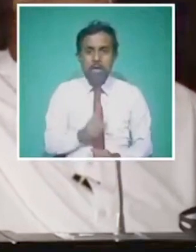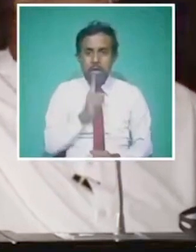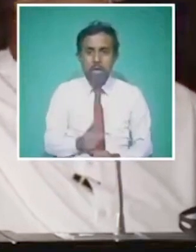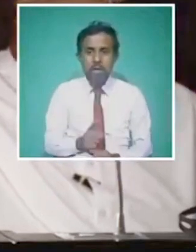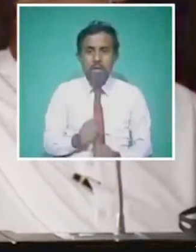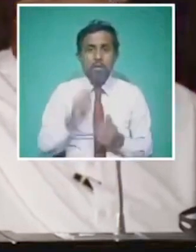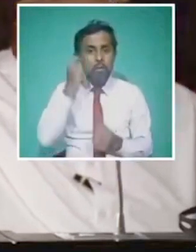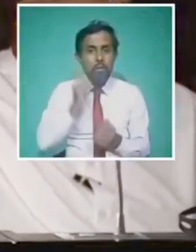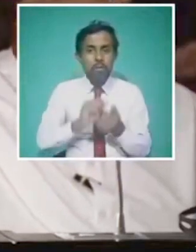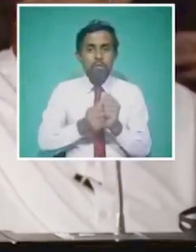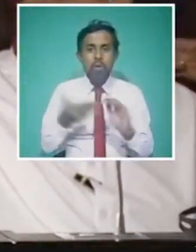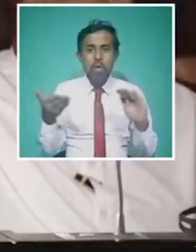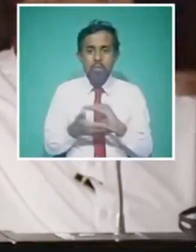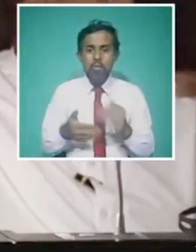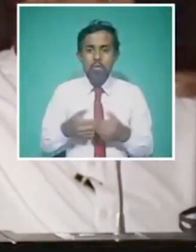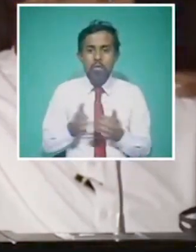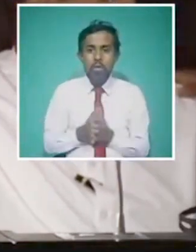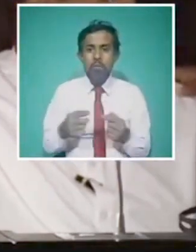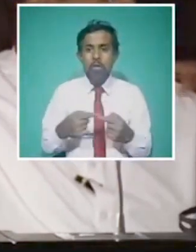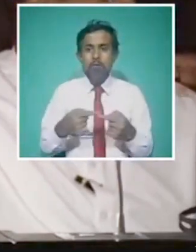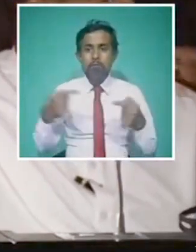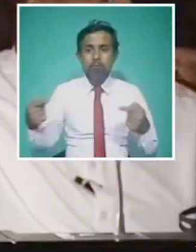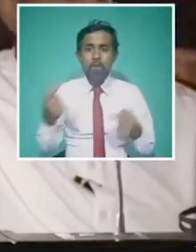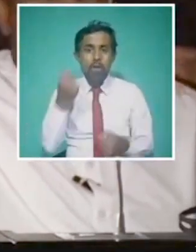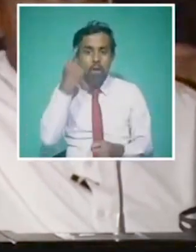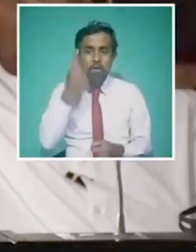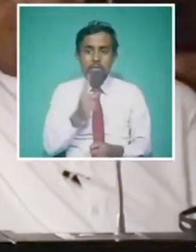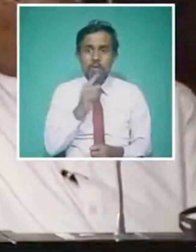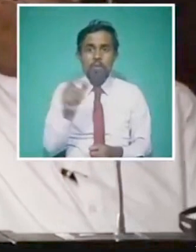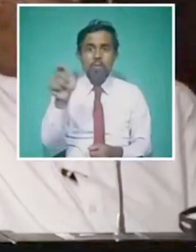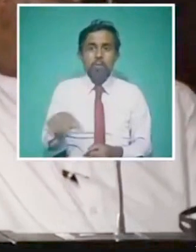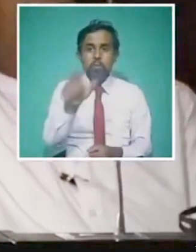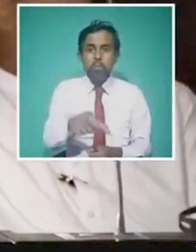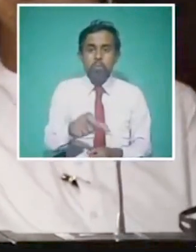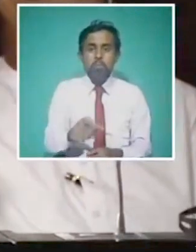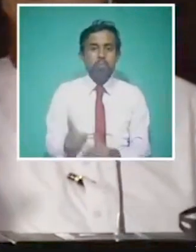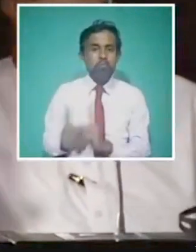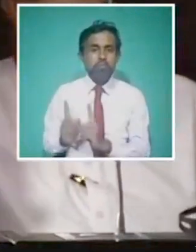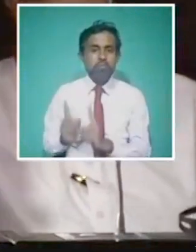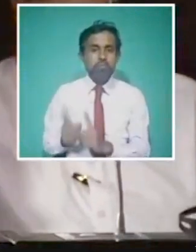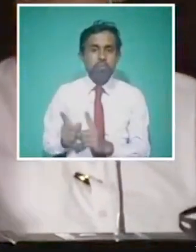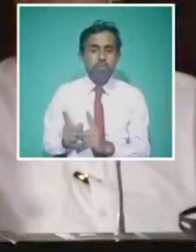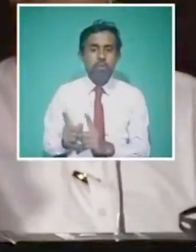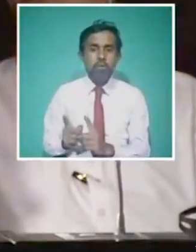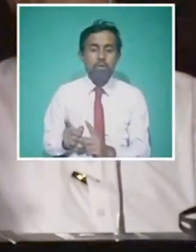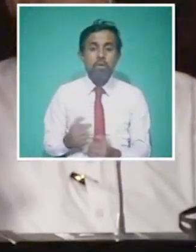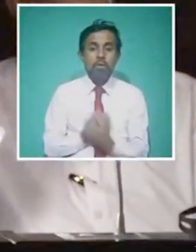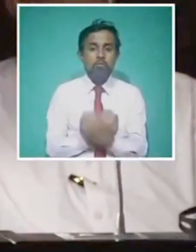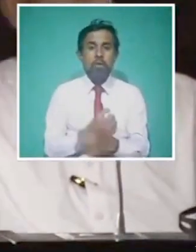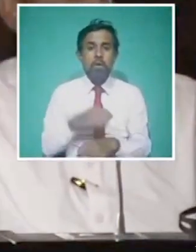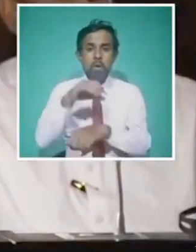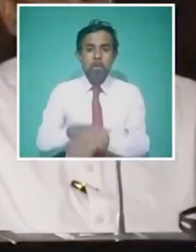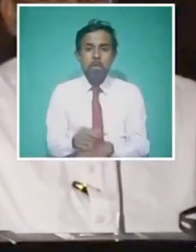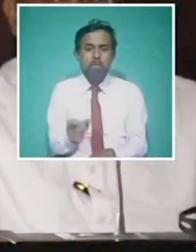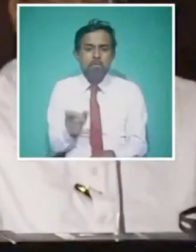ඒ තස්තපනත යටතේ තමන්ට විරුද්ධව ඉන්න අදහස් පළ කරන අයව ඒ රඳවා තබා ගැනීම හා ඒ අත්අඩංගුවට ඒ